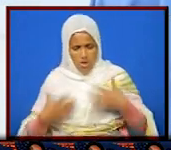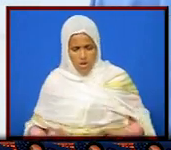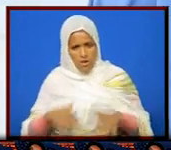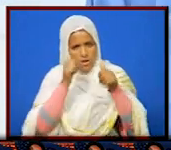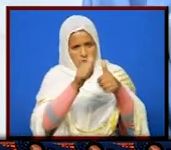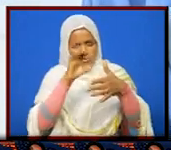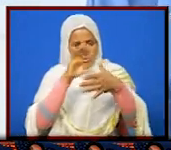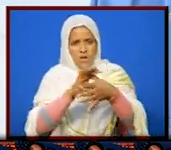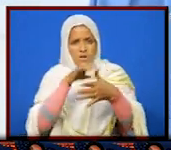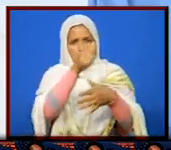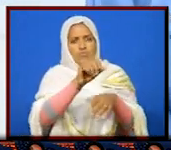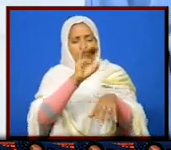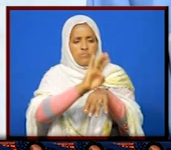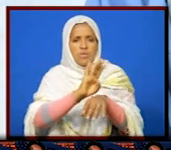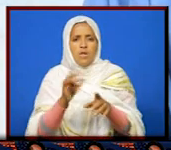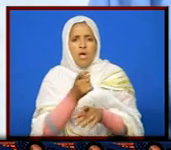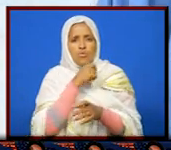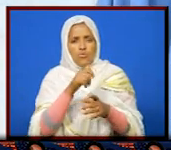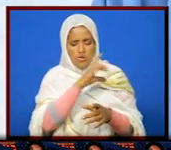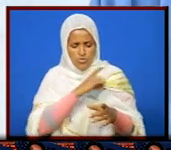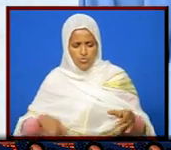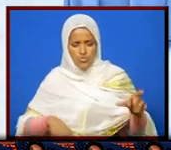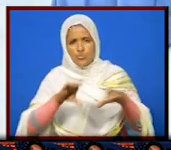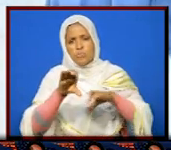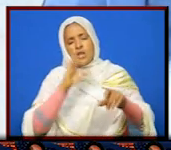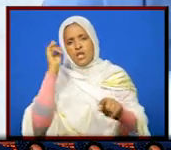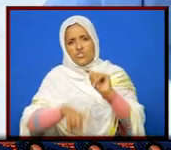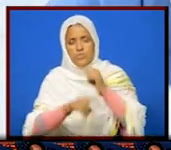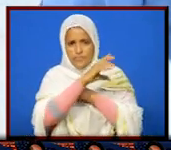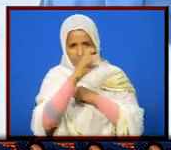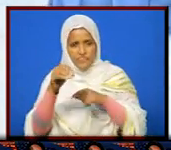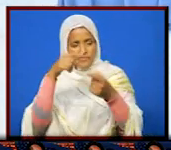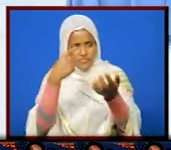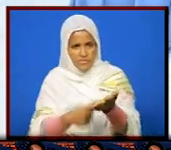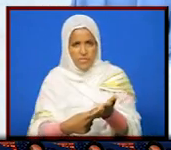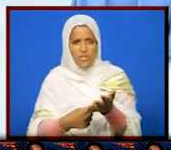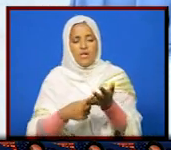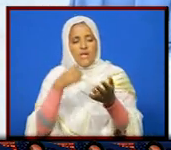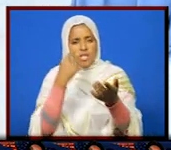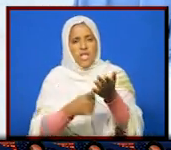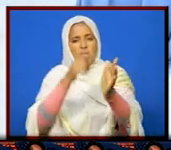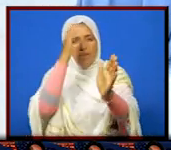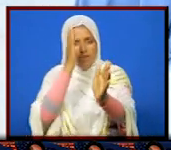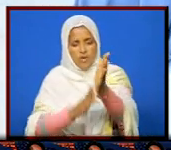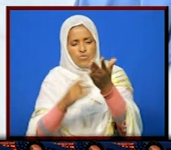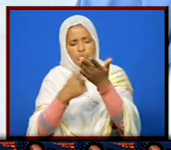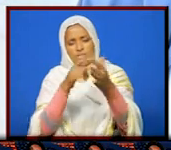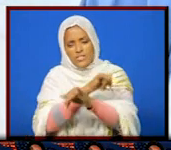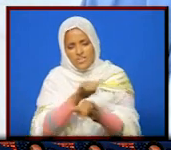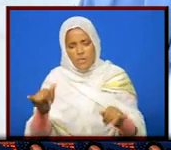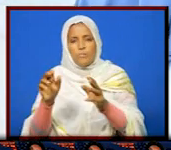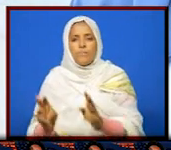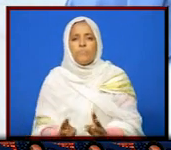ለራሱ አካል ለራሱ ስጋ ለራሱ ቤተ መቅደስ ያልሆነ ለክርስቶስ ማድረግ አይችልምና ማለት ነው። ስለዚህ ይሄ